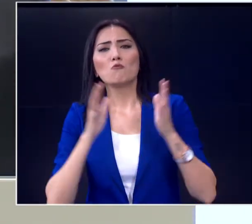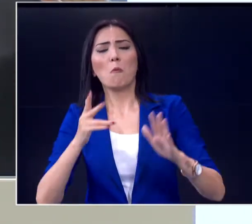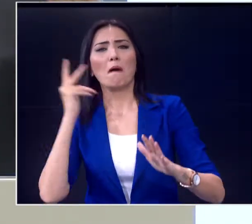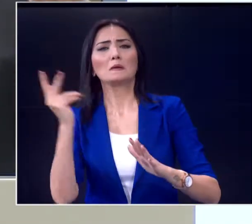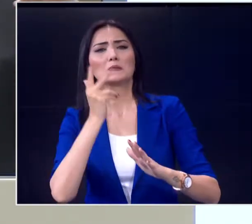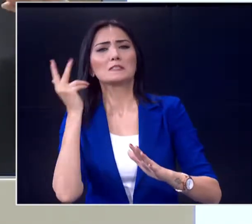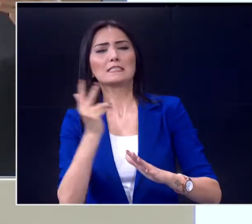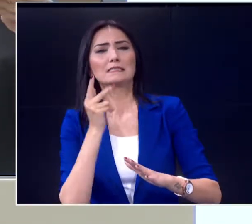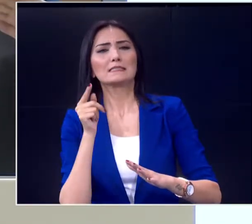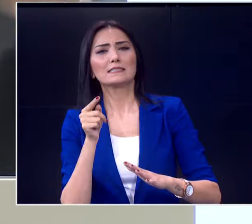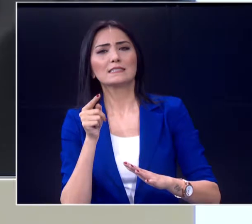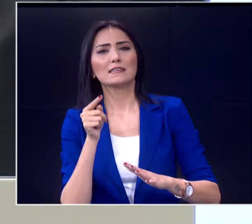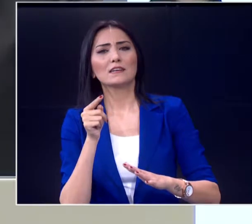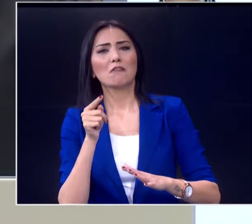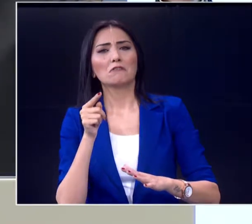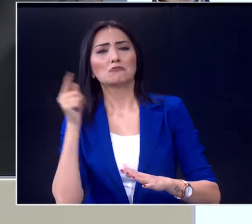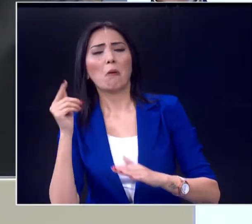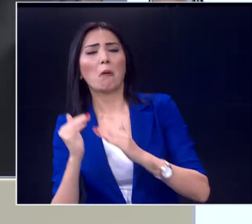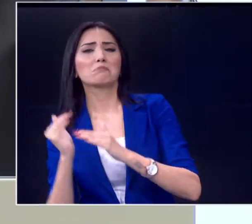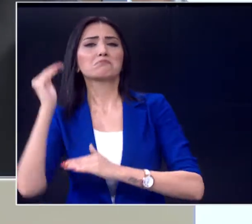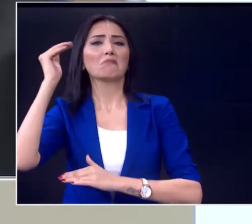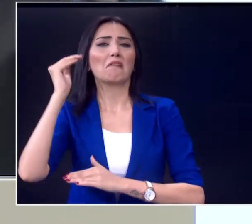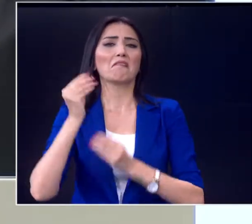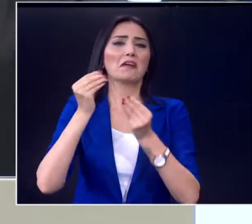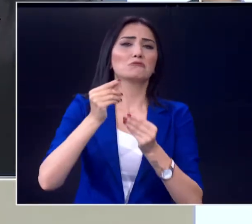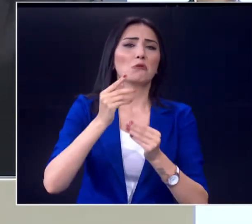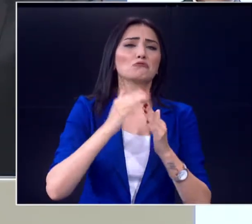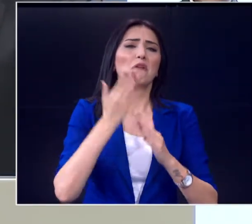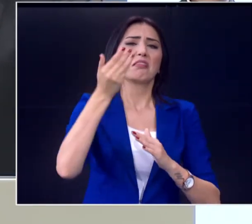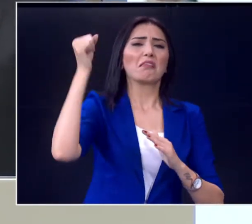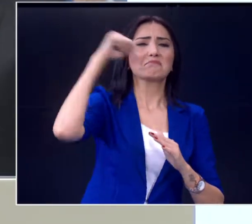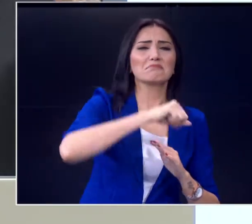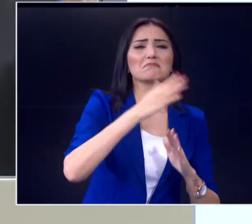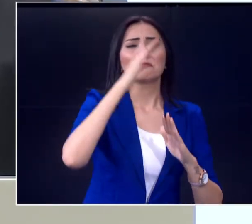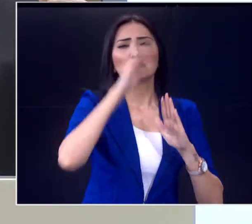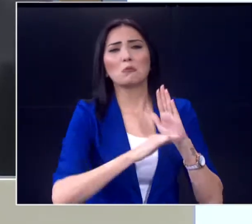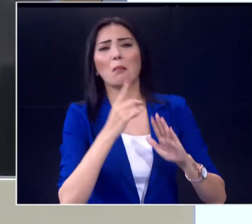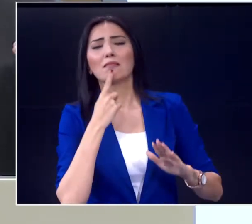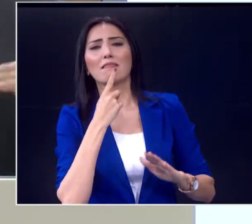hızını şu kadar yukarıya revize ettik, bu kadar revize ettik diye